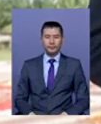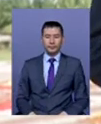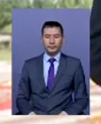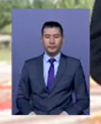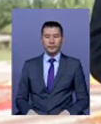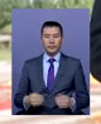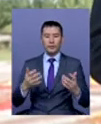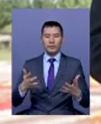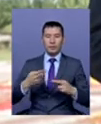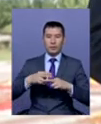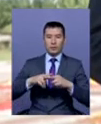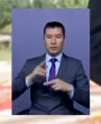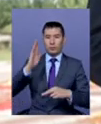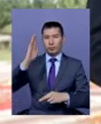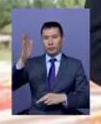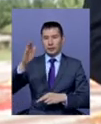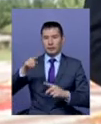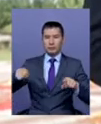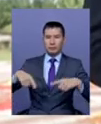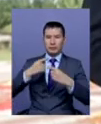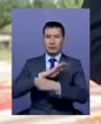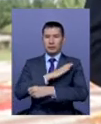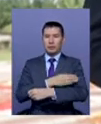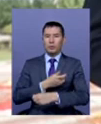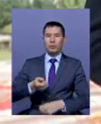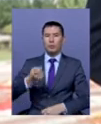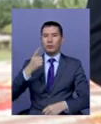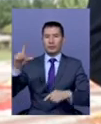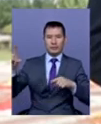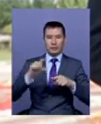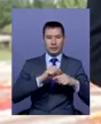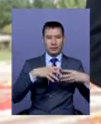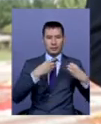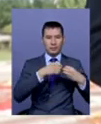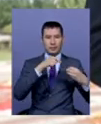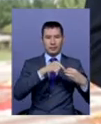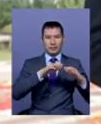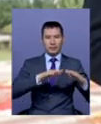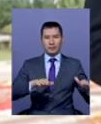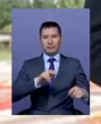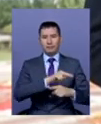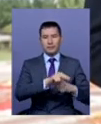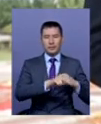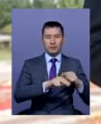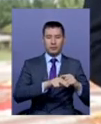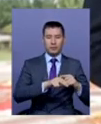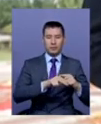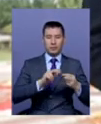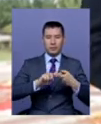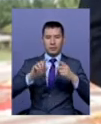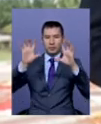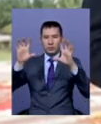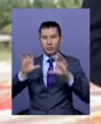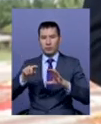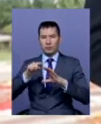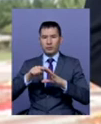ұлттың болашағы жарқын болары сөзсіз. Ендеше жасампаздықтың жаңылмас жарғысындай болған конституциямызға құнды